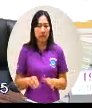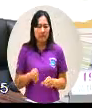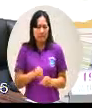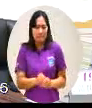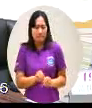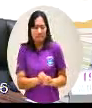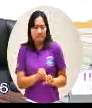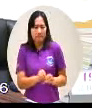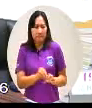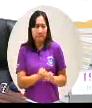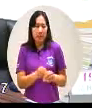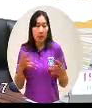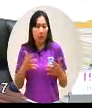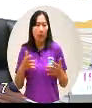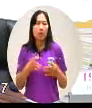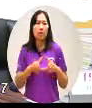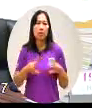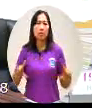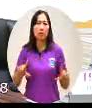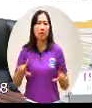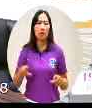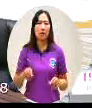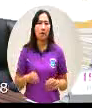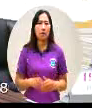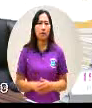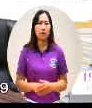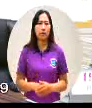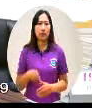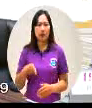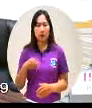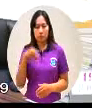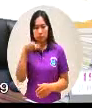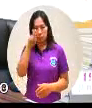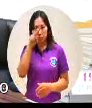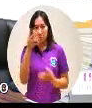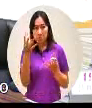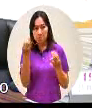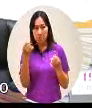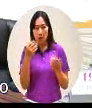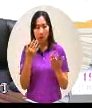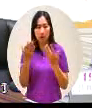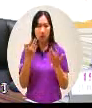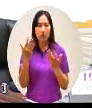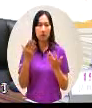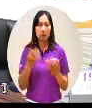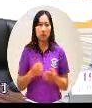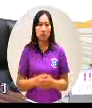一个数字的呈现吼。这个水局长看这个数字应该非常清楚吼。